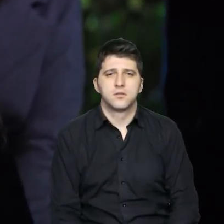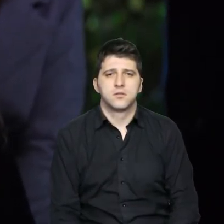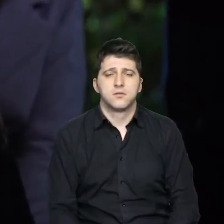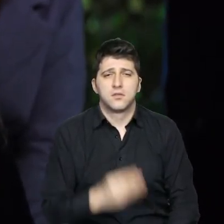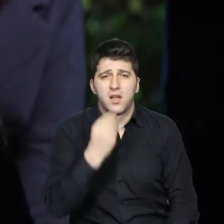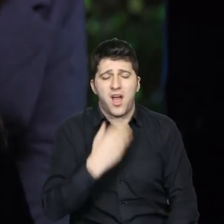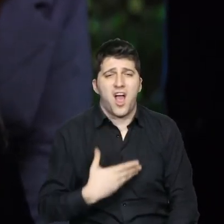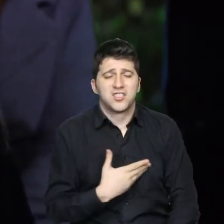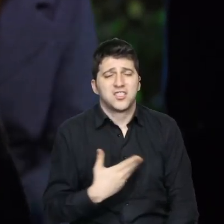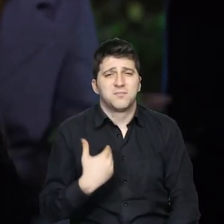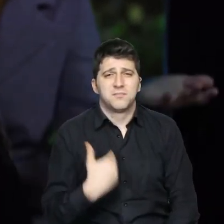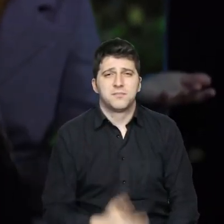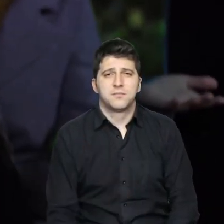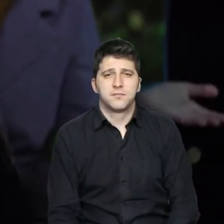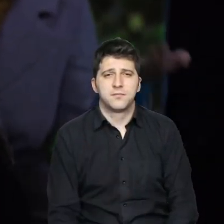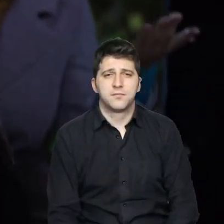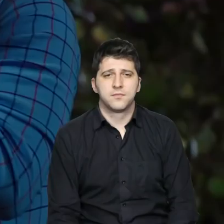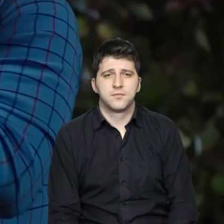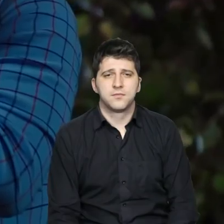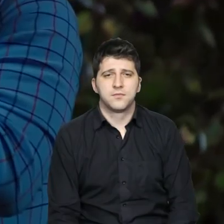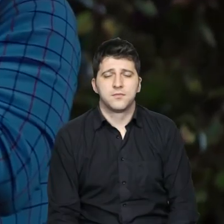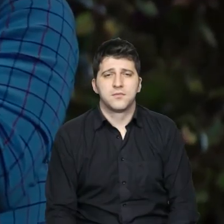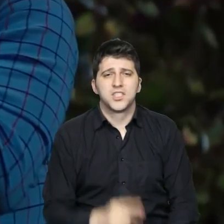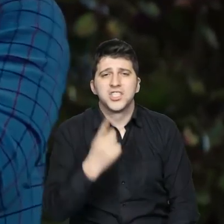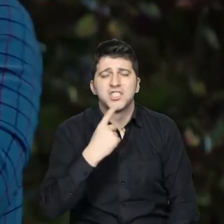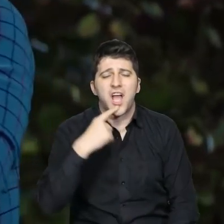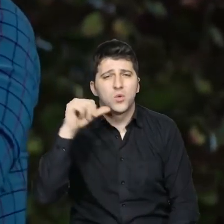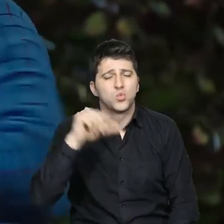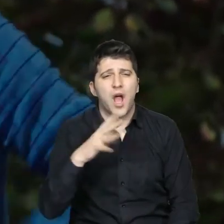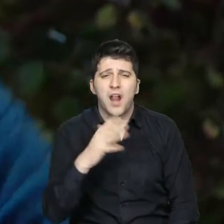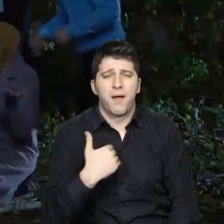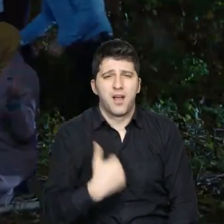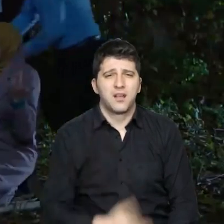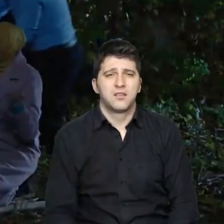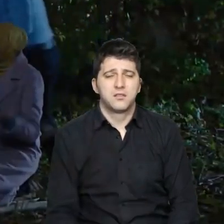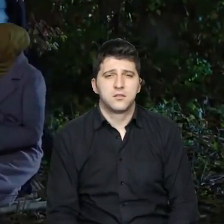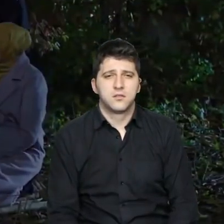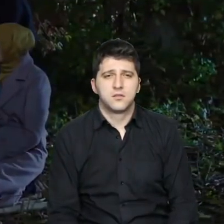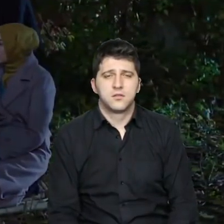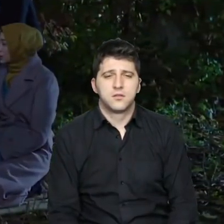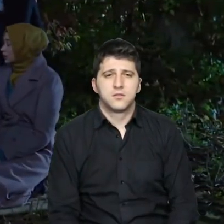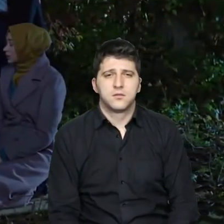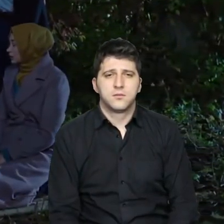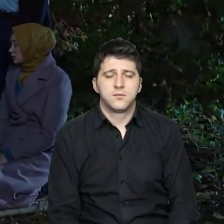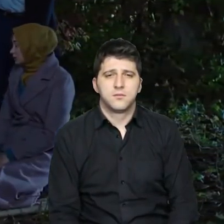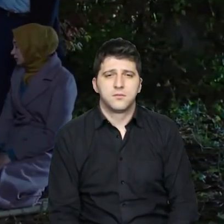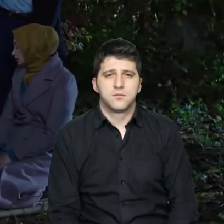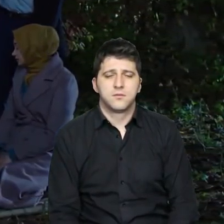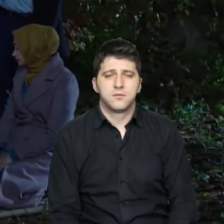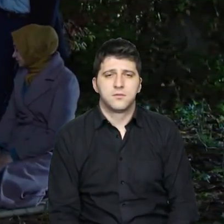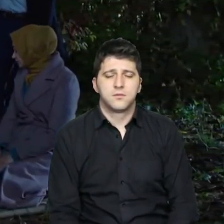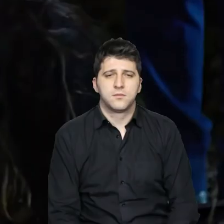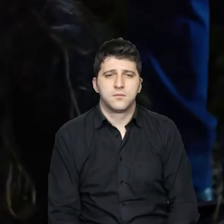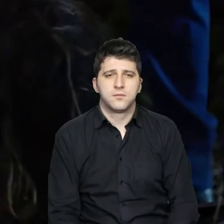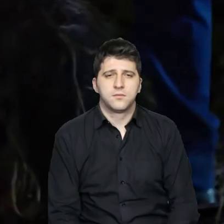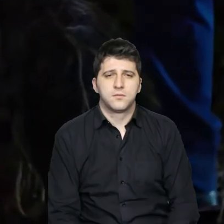Karnım acıktı benim. Şekerim düştü galiba. İsmail yerdeki poşetten kalan ayvayı